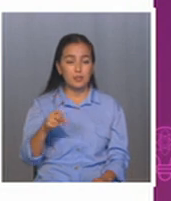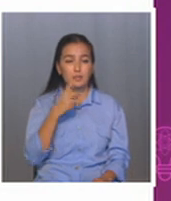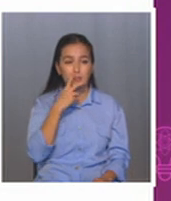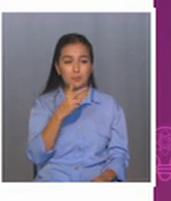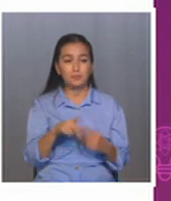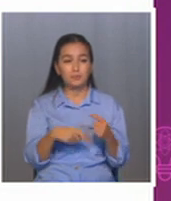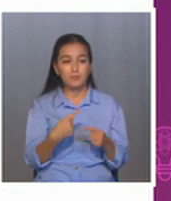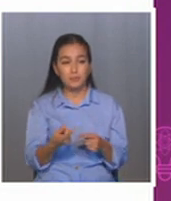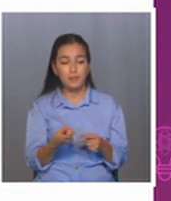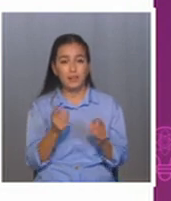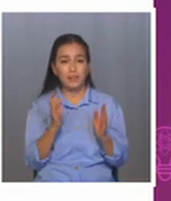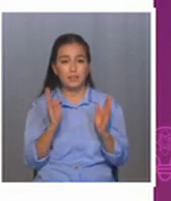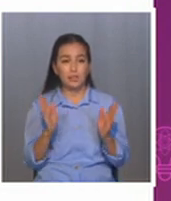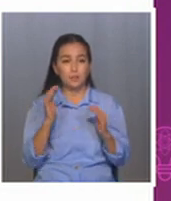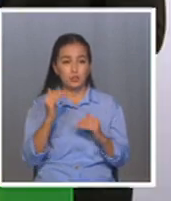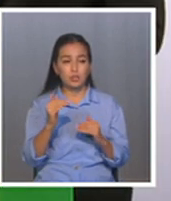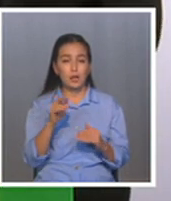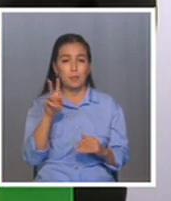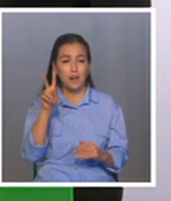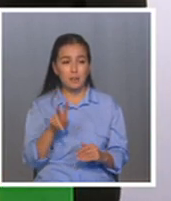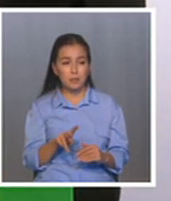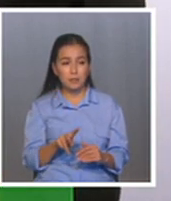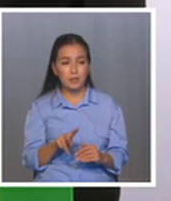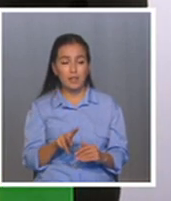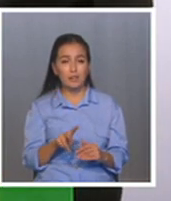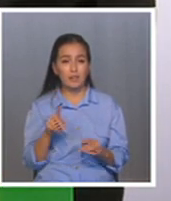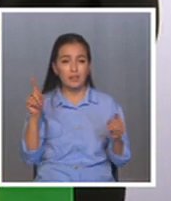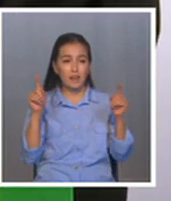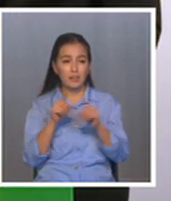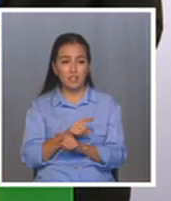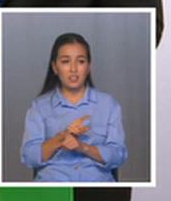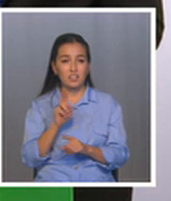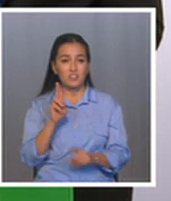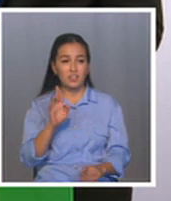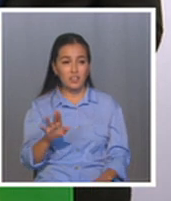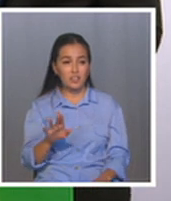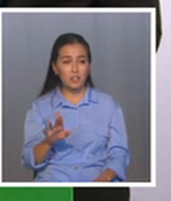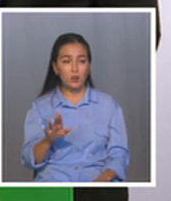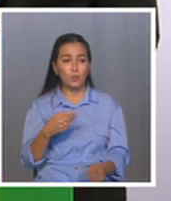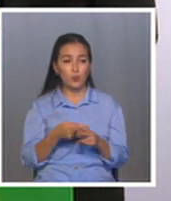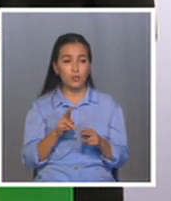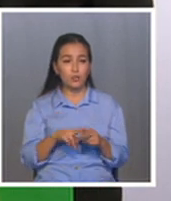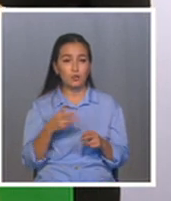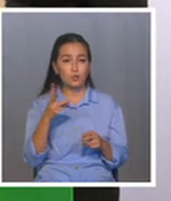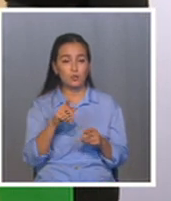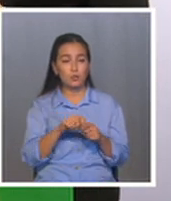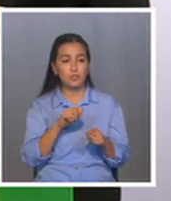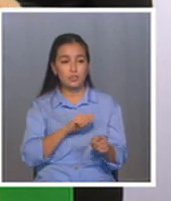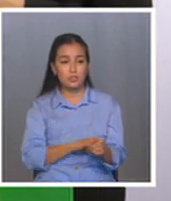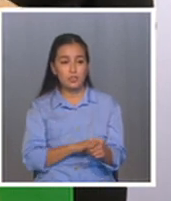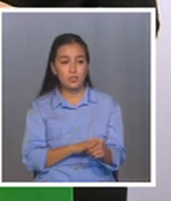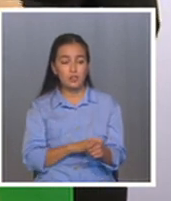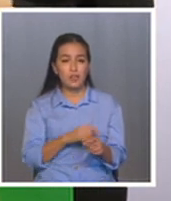қарастырайық. Тік бұрышты параллелепипедтің диагональның квадраты, оның үш өлшемінің, яғни